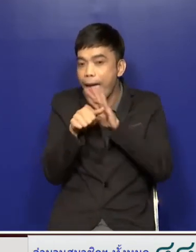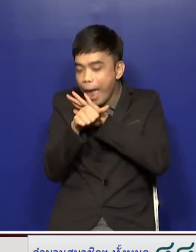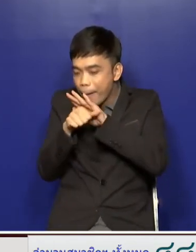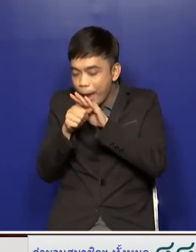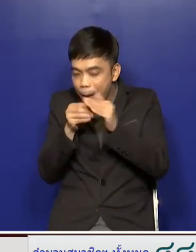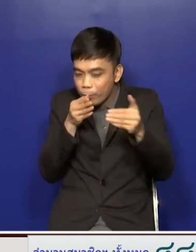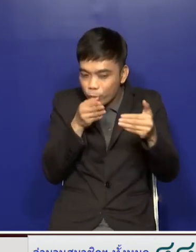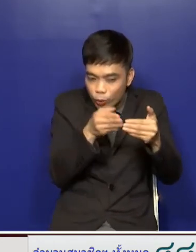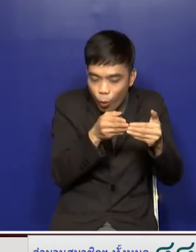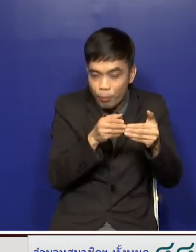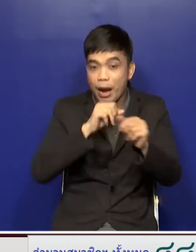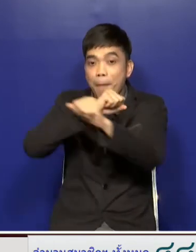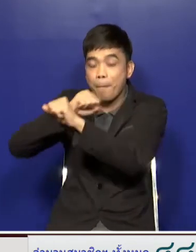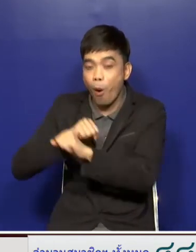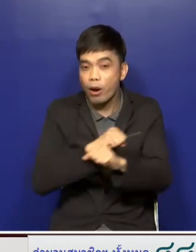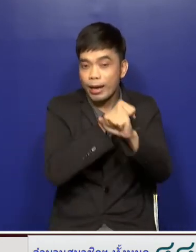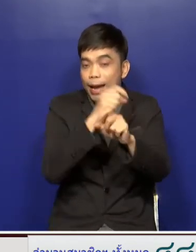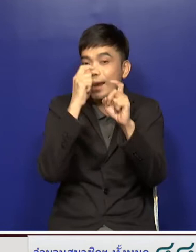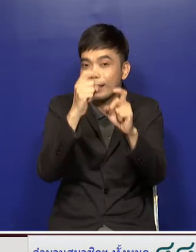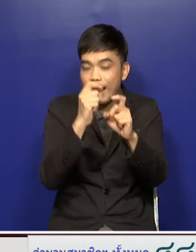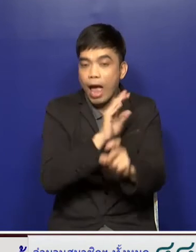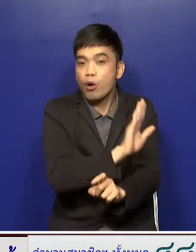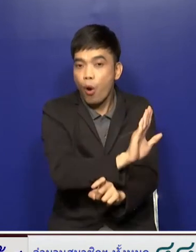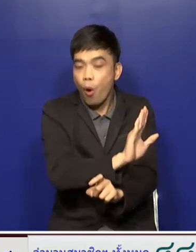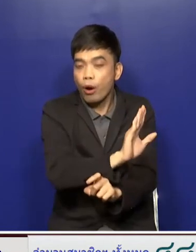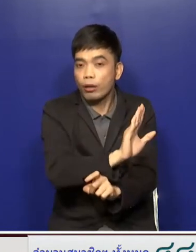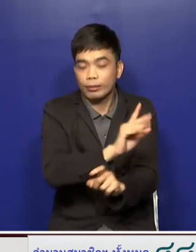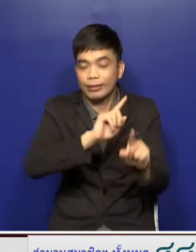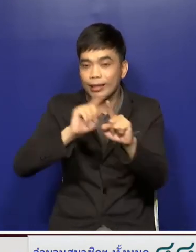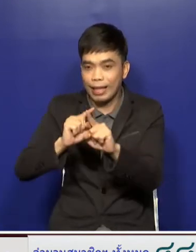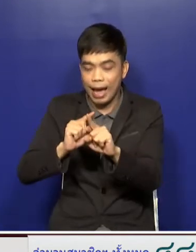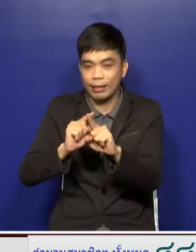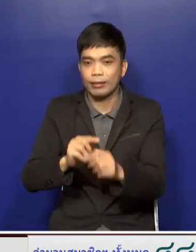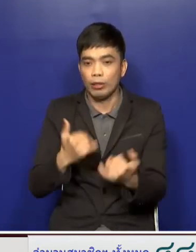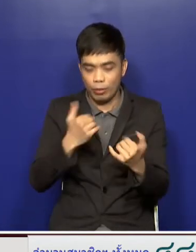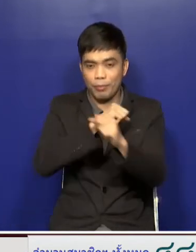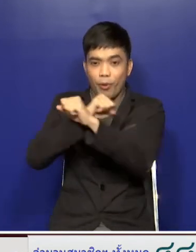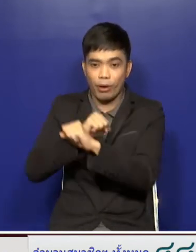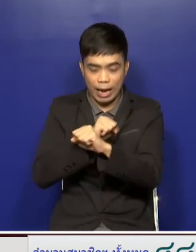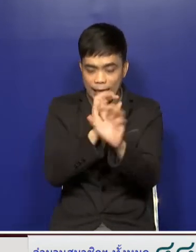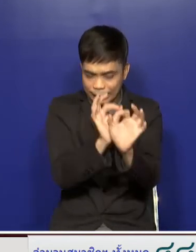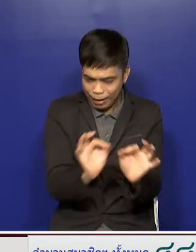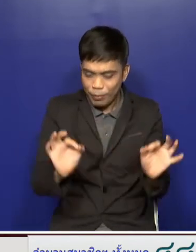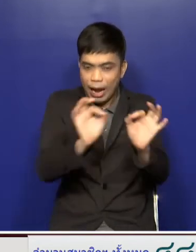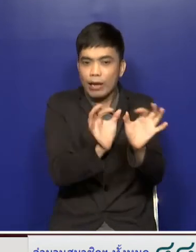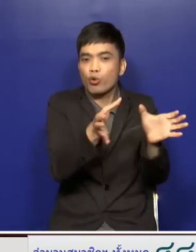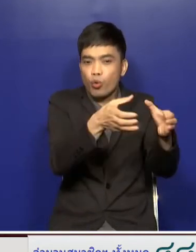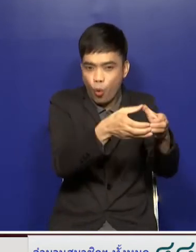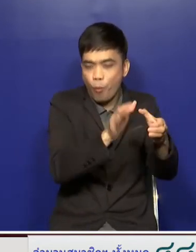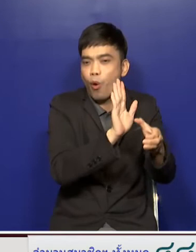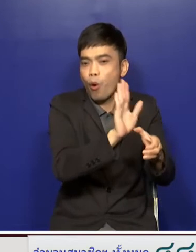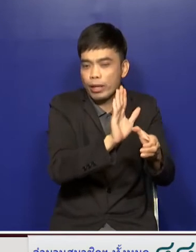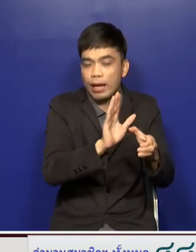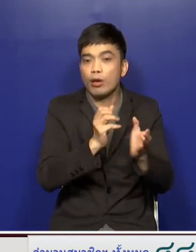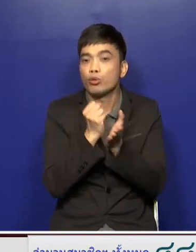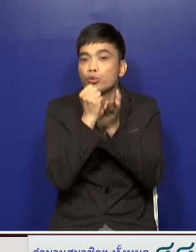ื่อประกัน หอ Safety หคปลอดภักัเยื่อให้มากกลมคณพวกนี้จะเป็นสิงที่จะทำให้สังคมเบ